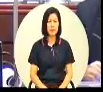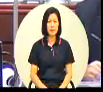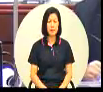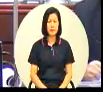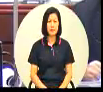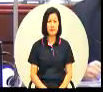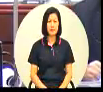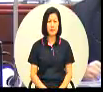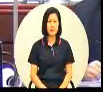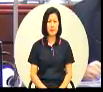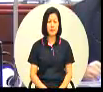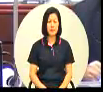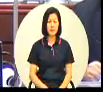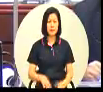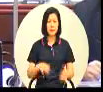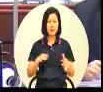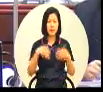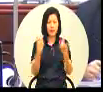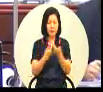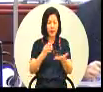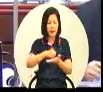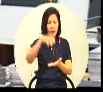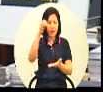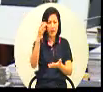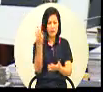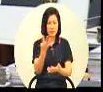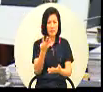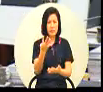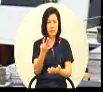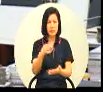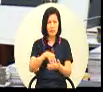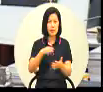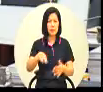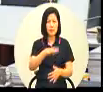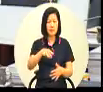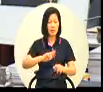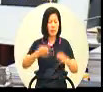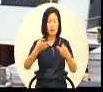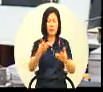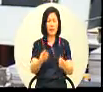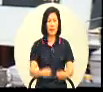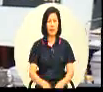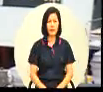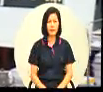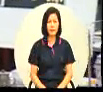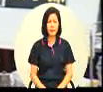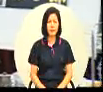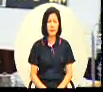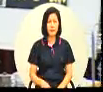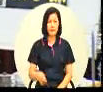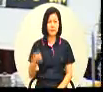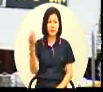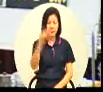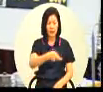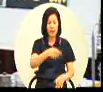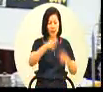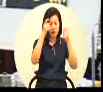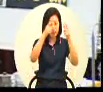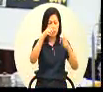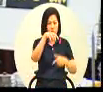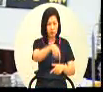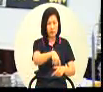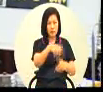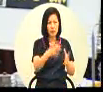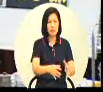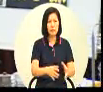我们的反核试当中， 我反核试啊，哦， 对， 我立场没有 改变啊。来到我们的高雄这一站，我也很钦佩这些人。 啊， 其